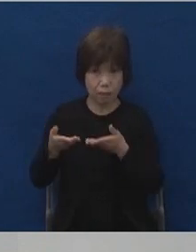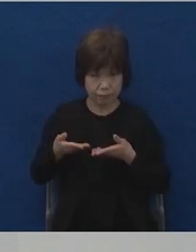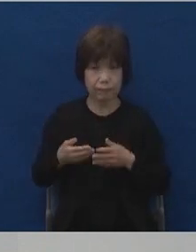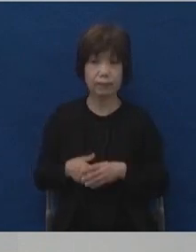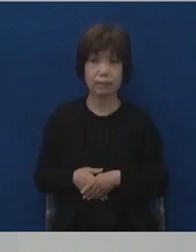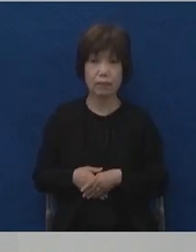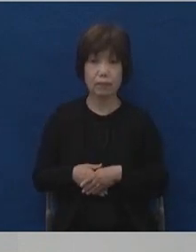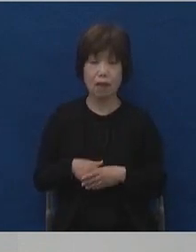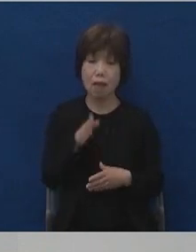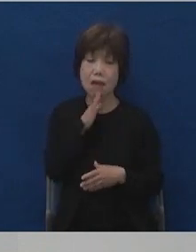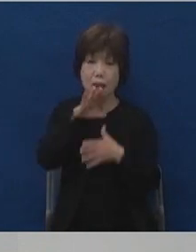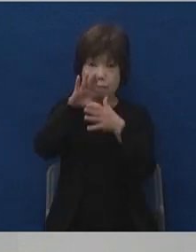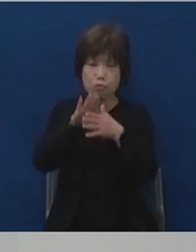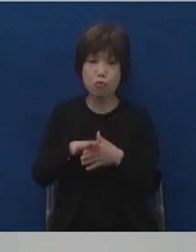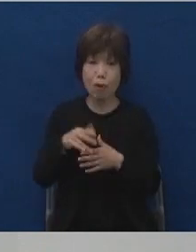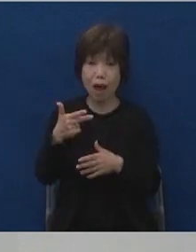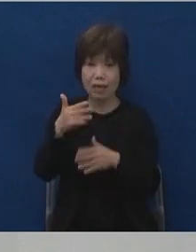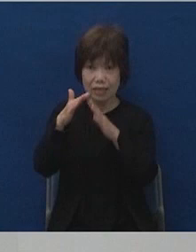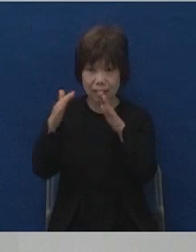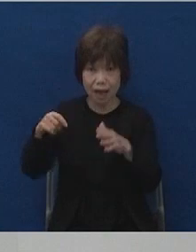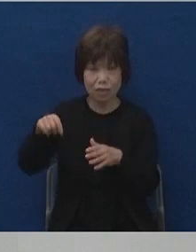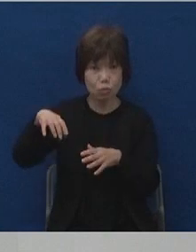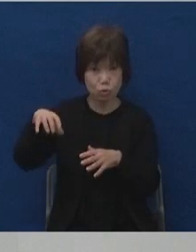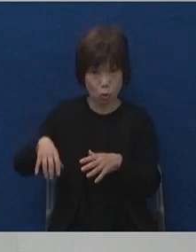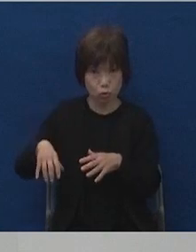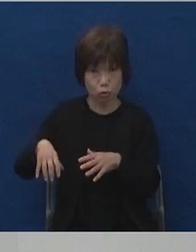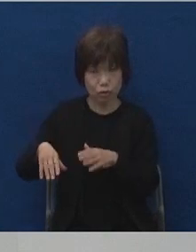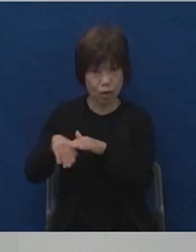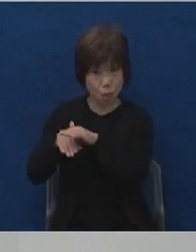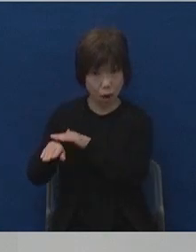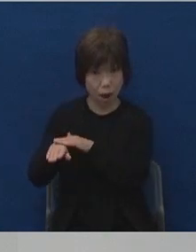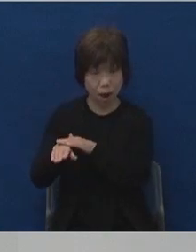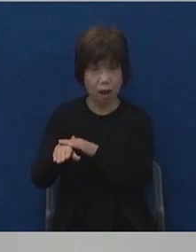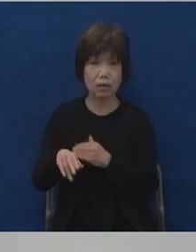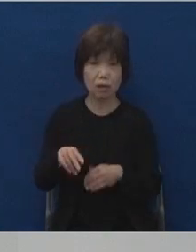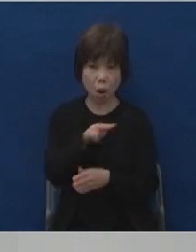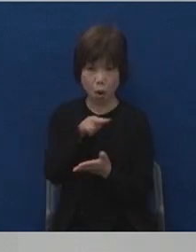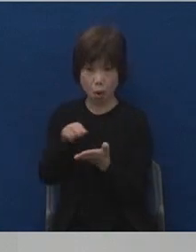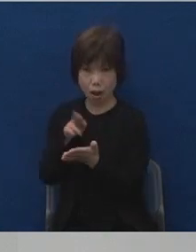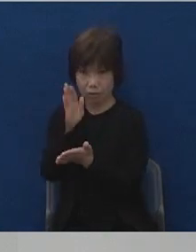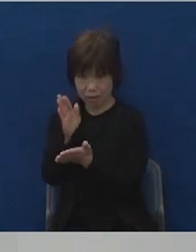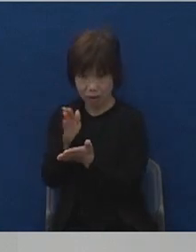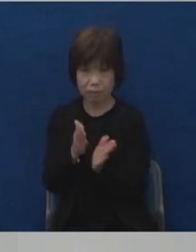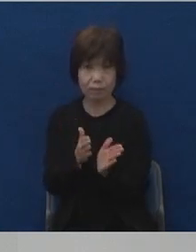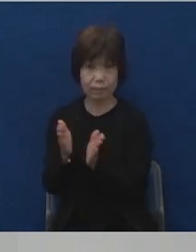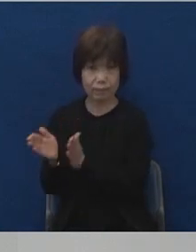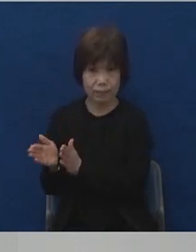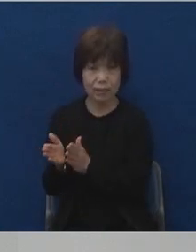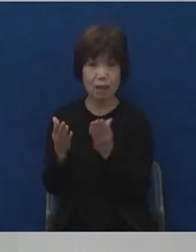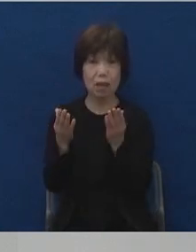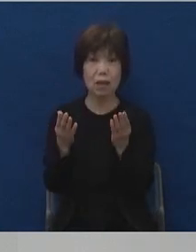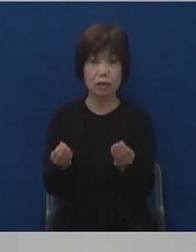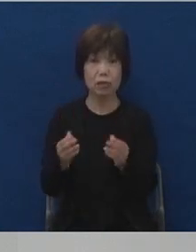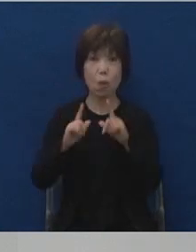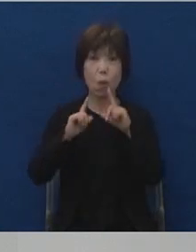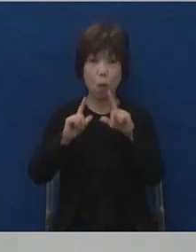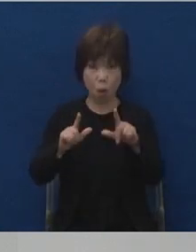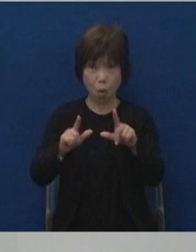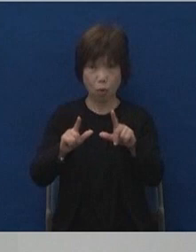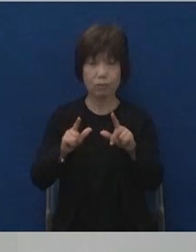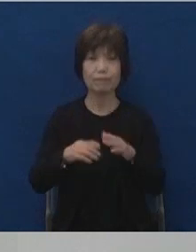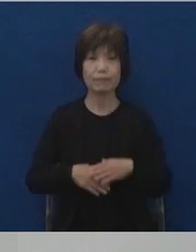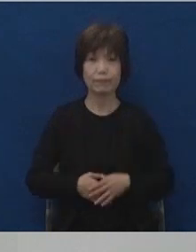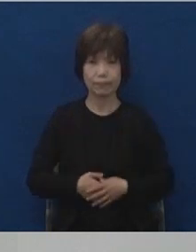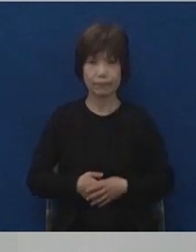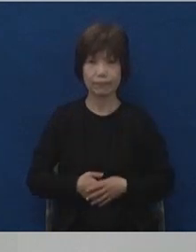文は市会事務局に保管してありますから、随時ご覧願います。以上、ご報告申し上げ